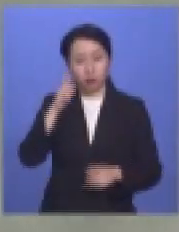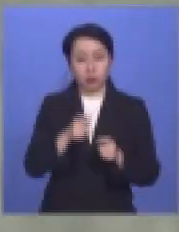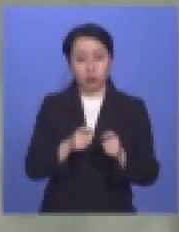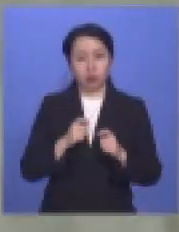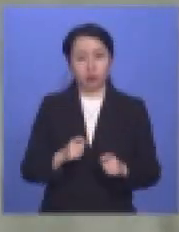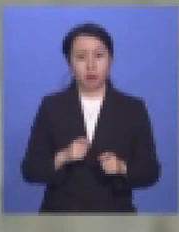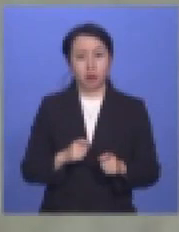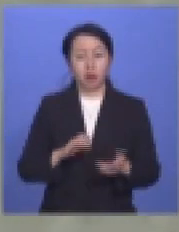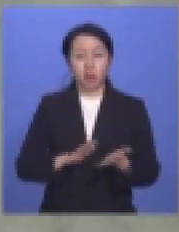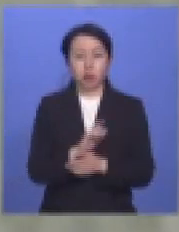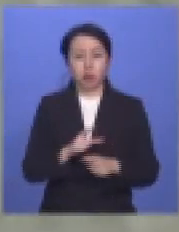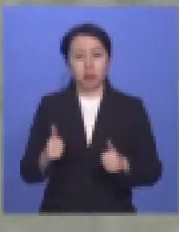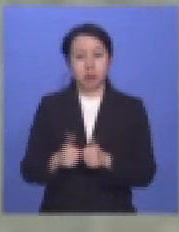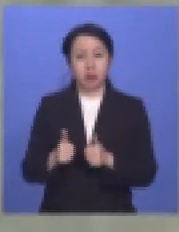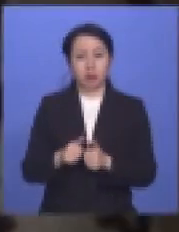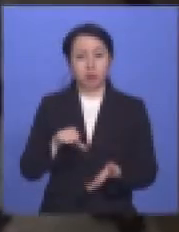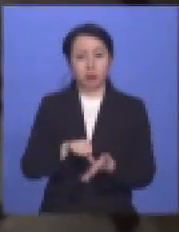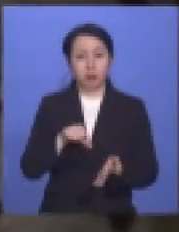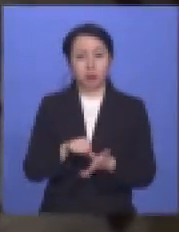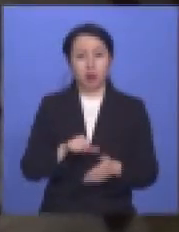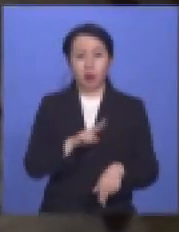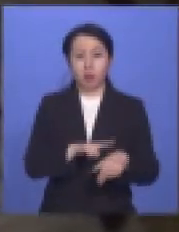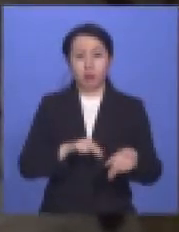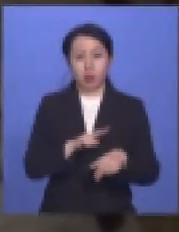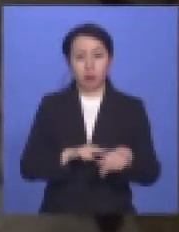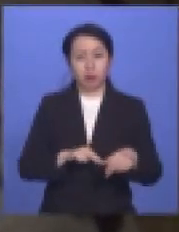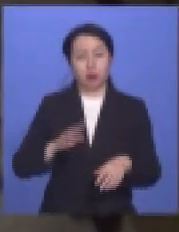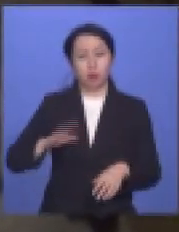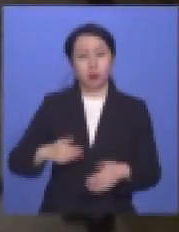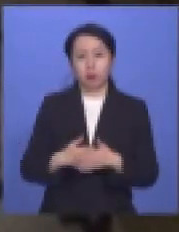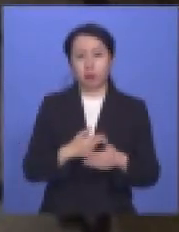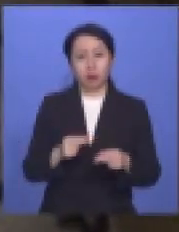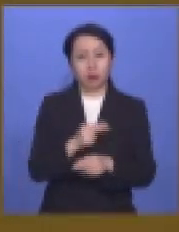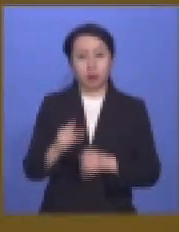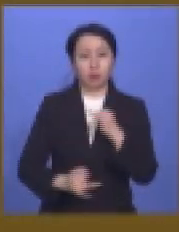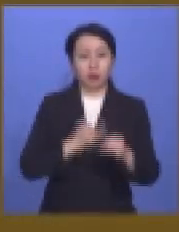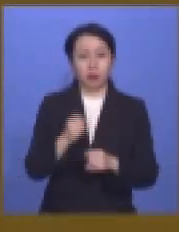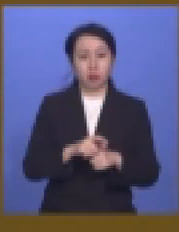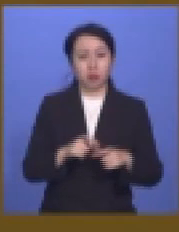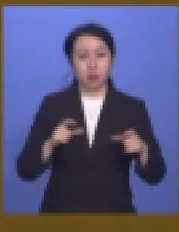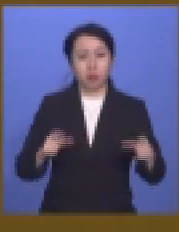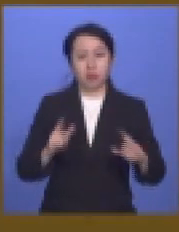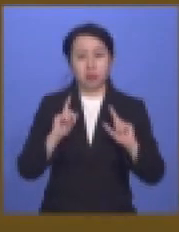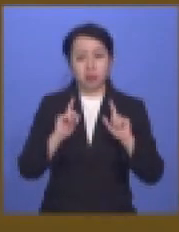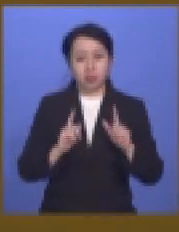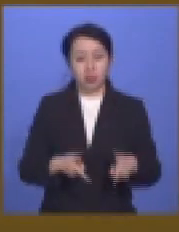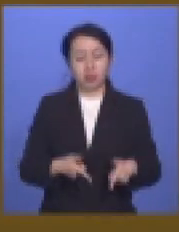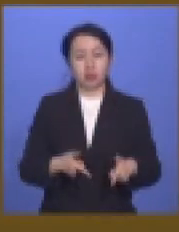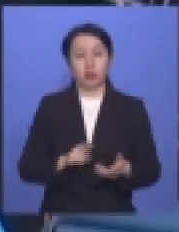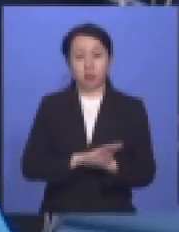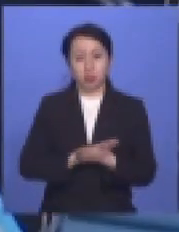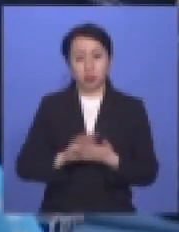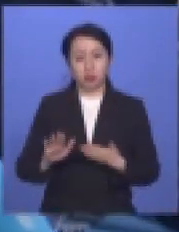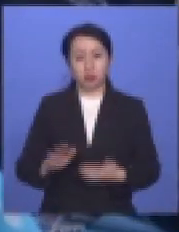Помимо журналистов, соседи вызвали и представителей правоохранительных органов. После профилактической беседы жильцы все же согласились на